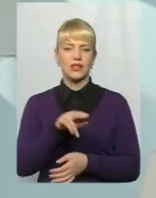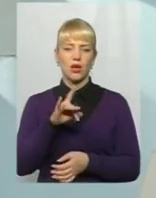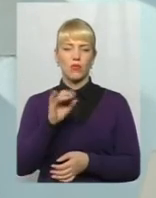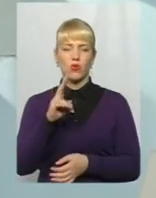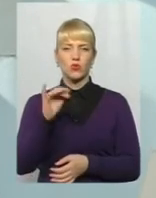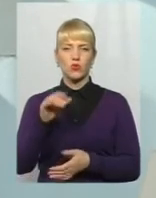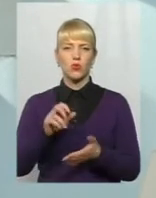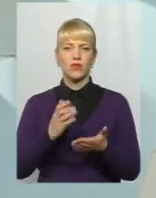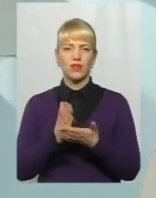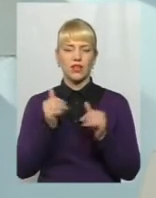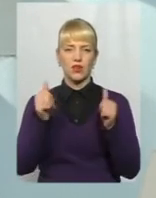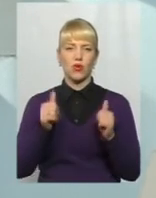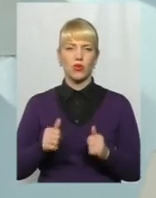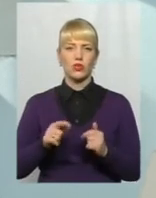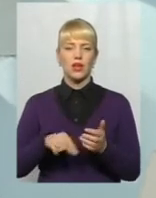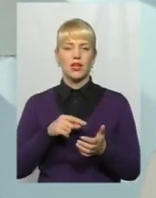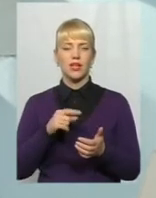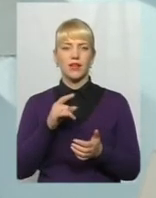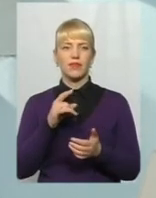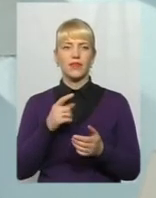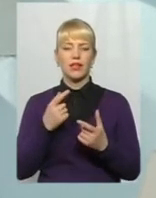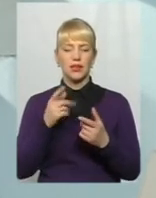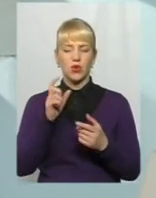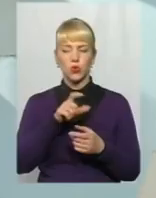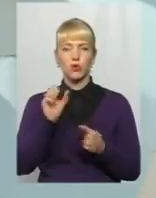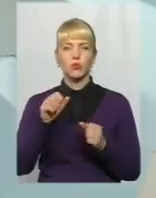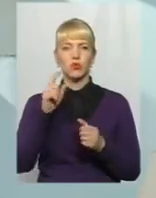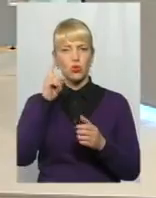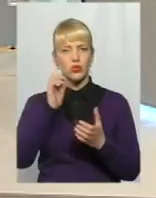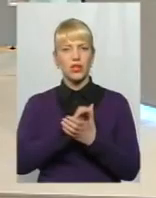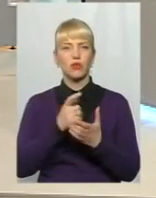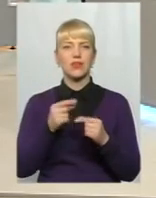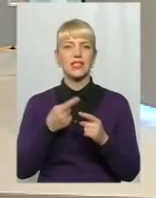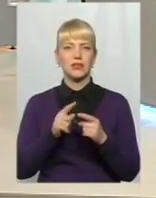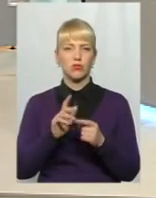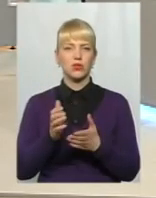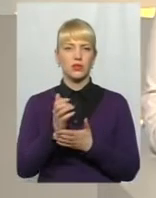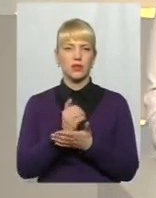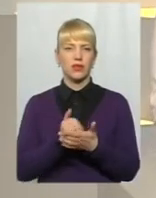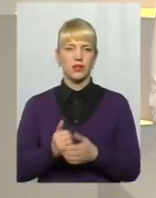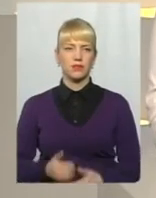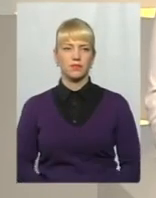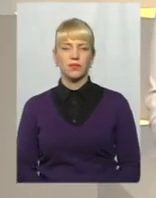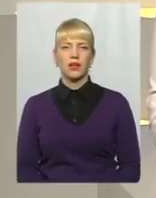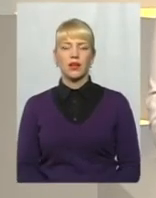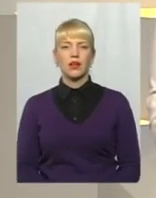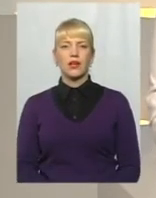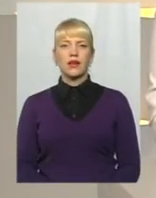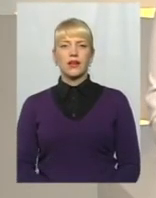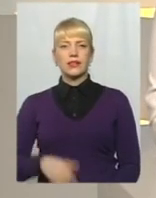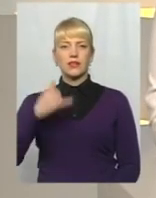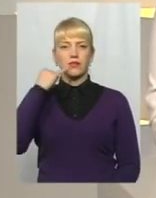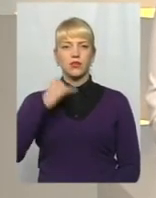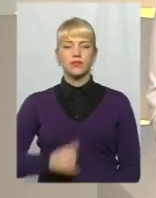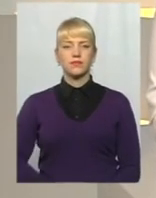сайті Хмельницької міської ради і можуть люди ознайомитись, де будуть стояти такі мобільні пункти. Дякую, пані Інна. У нас є ще один телеглядач, який хоче задати